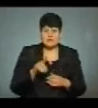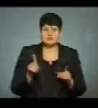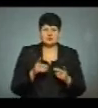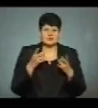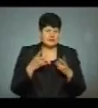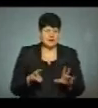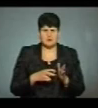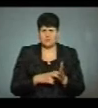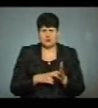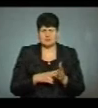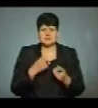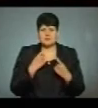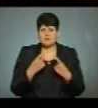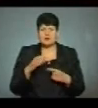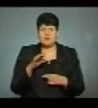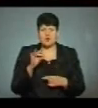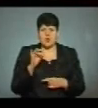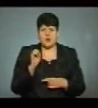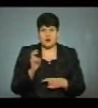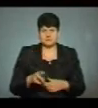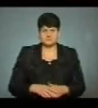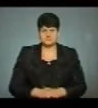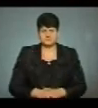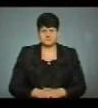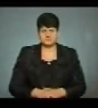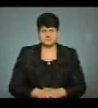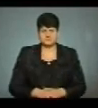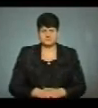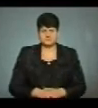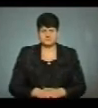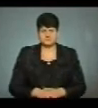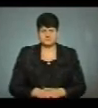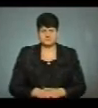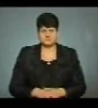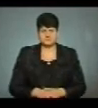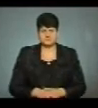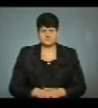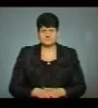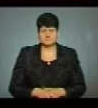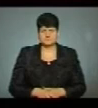треба боятися говорити про рак. Ірина Терлюк, Оксана Галіяш. Новини на Суспільному. Тернопіль.